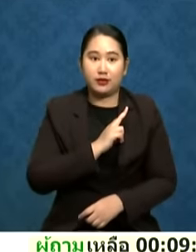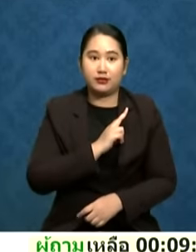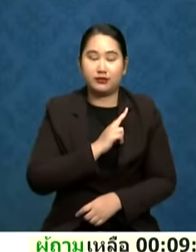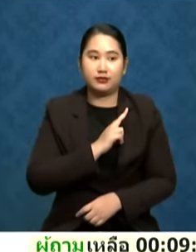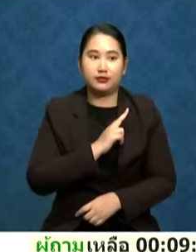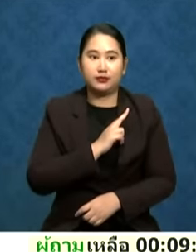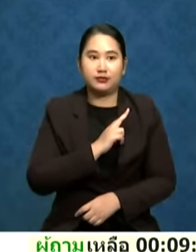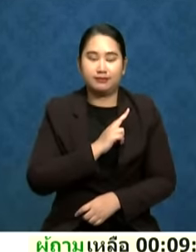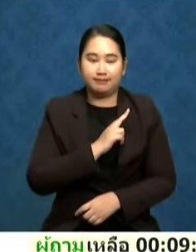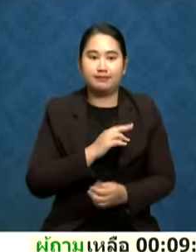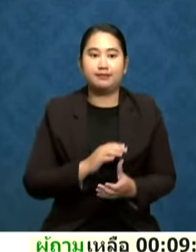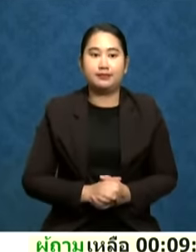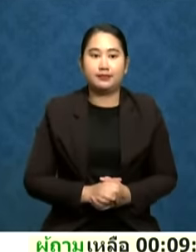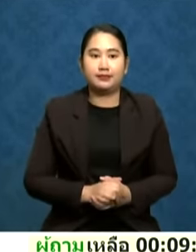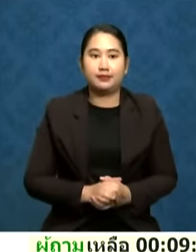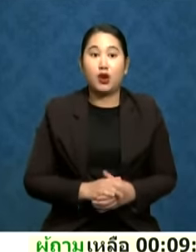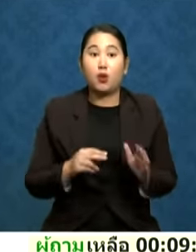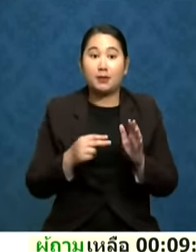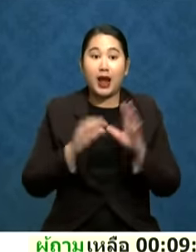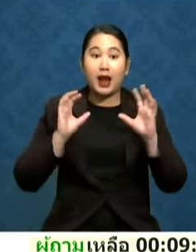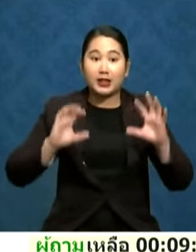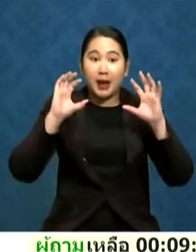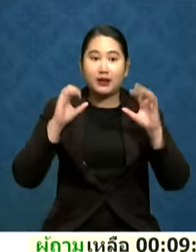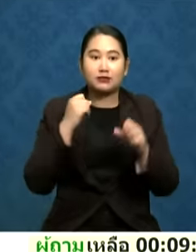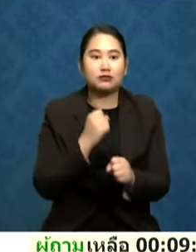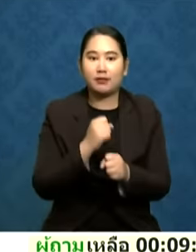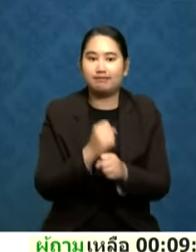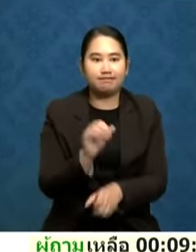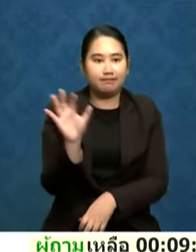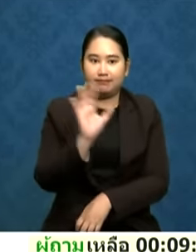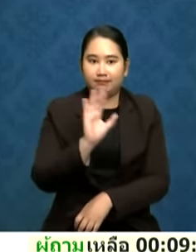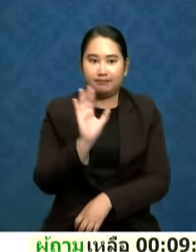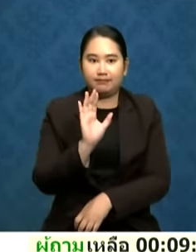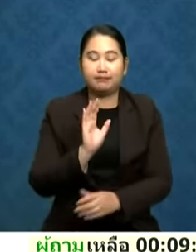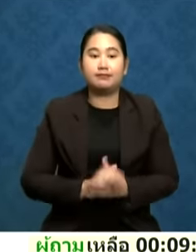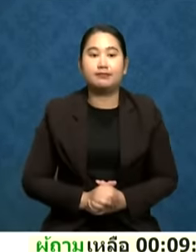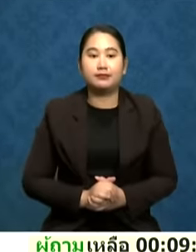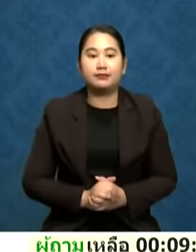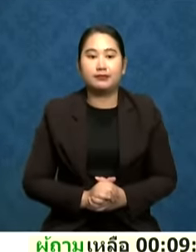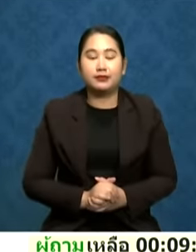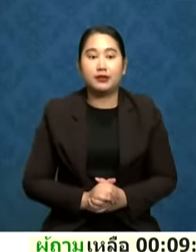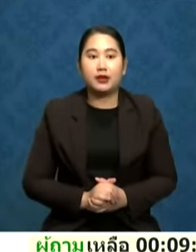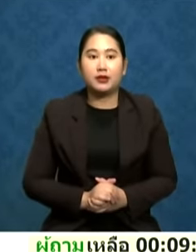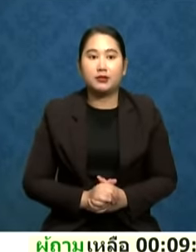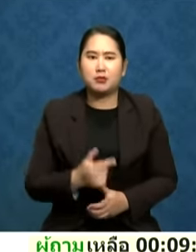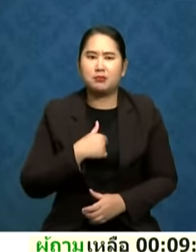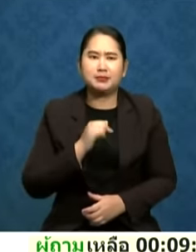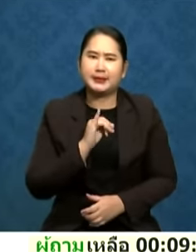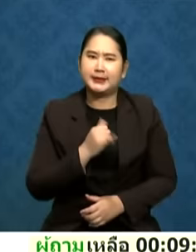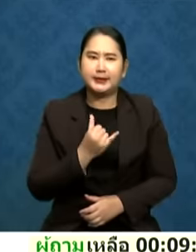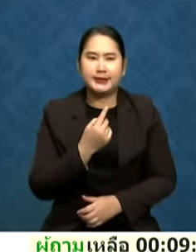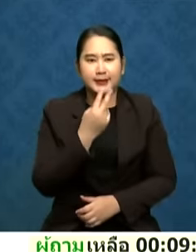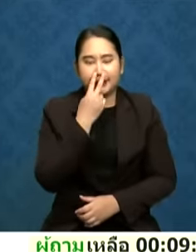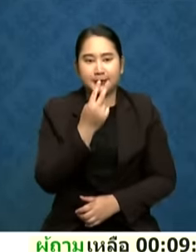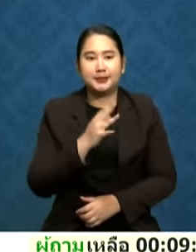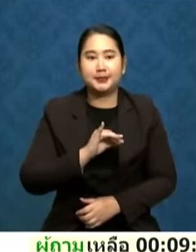ให้ตัวเขาเองไม่ใช่ผลงานของรัฐบาลและผมไม่แ่ใจจๆ นะฮะ